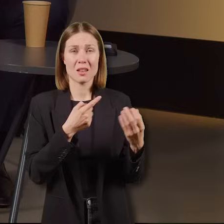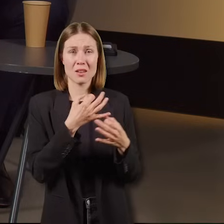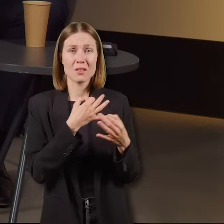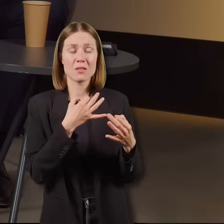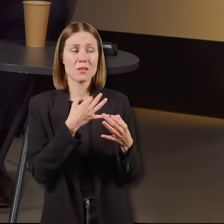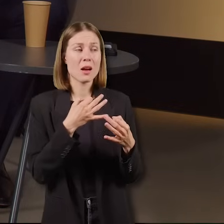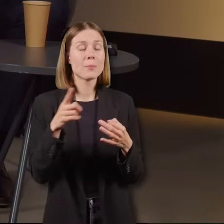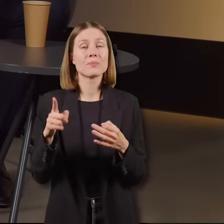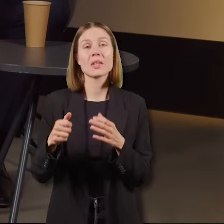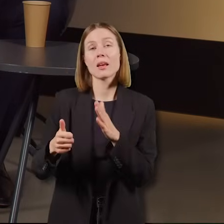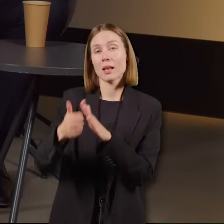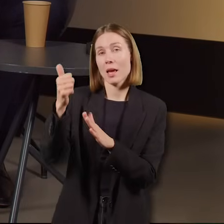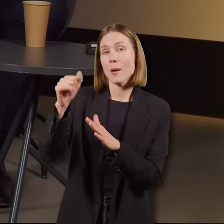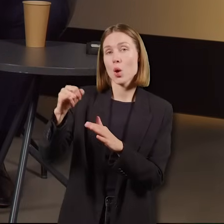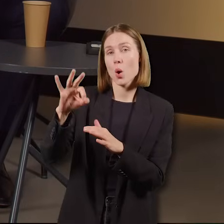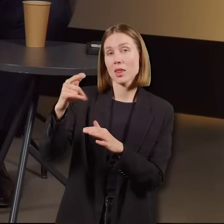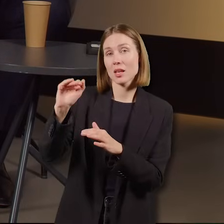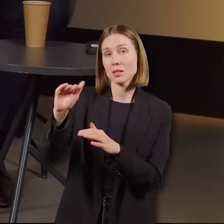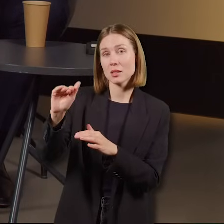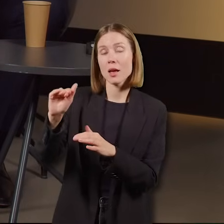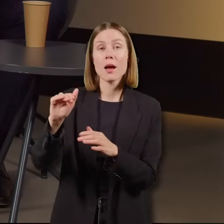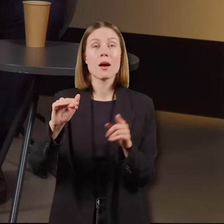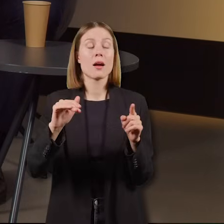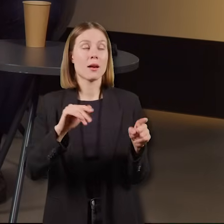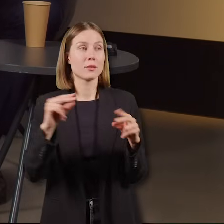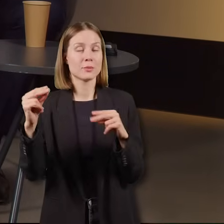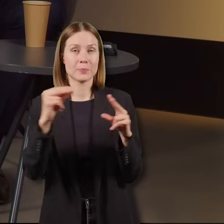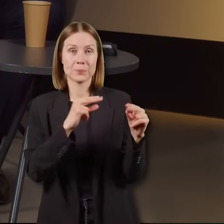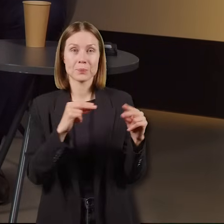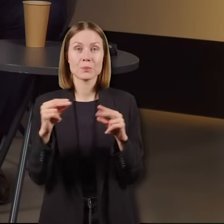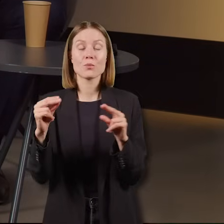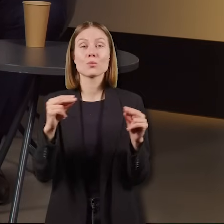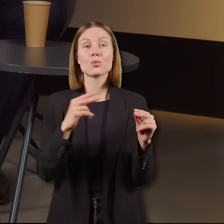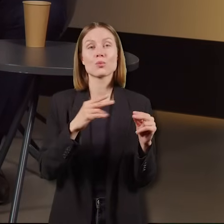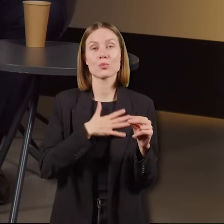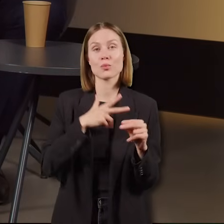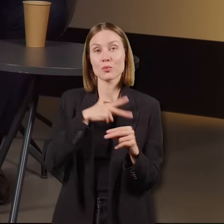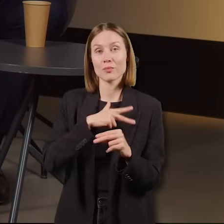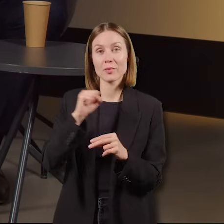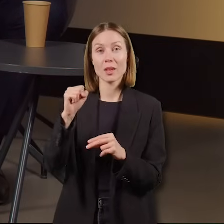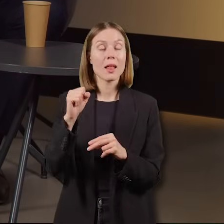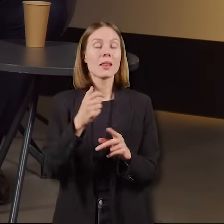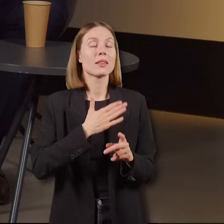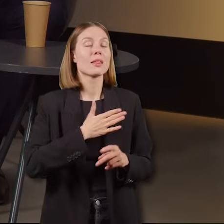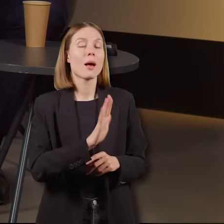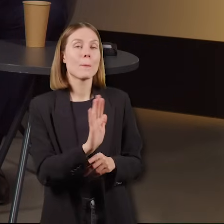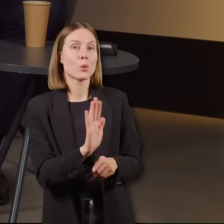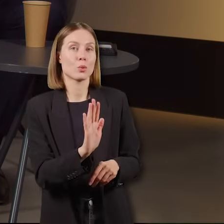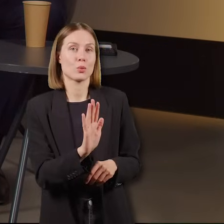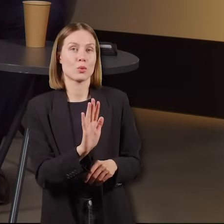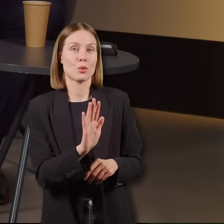briedį socialdemokratai. Jie dar dalinasi nenušautą briedį, iš tikrųjų. Taip, kad ne mūsų, ten sakysim, tas va